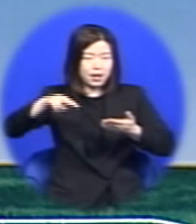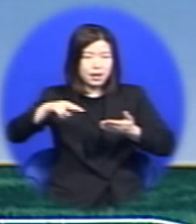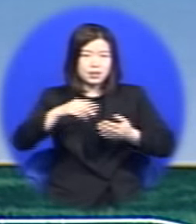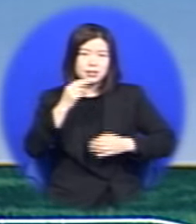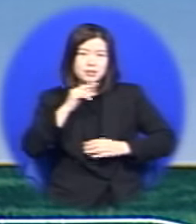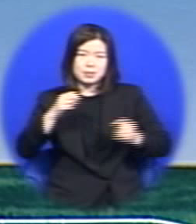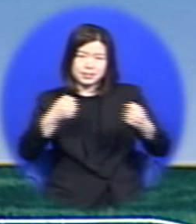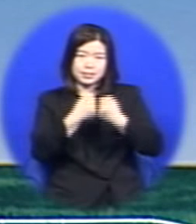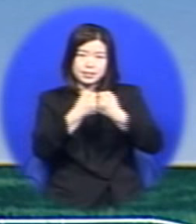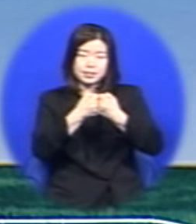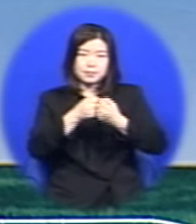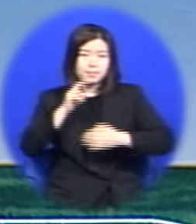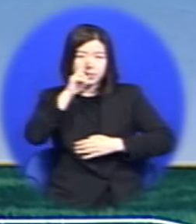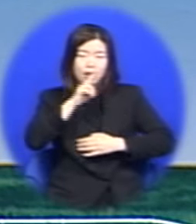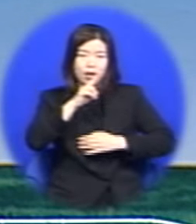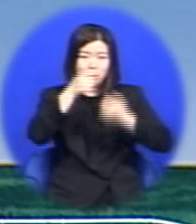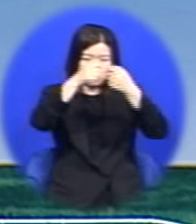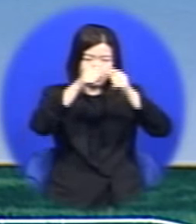구체적으로 열거했습니다.